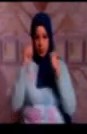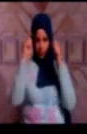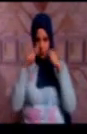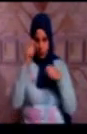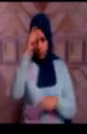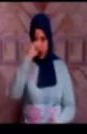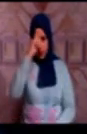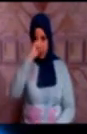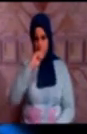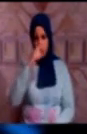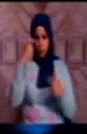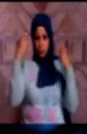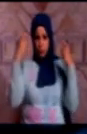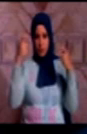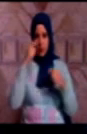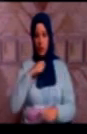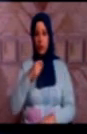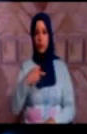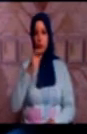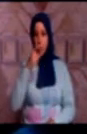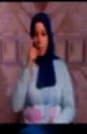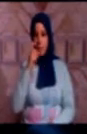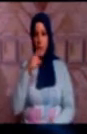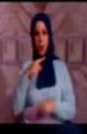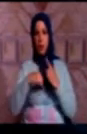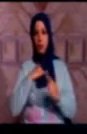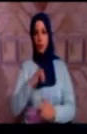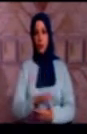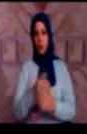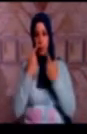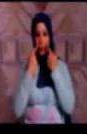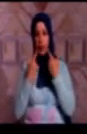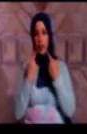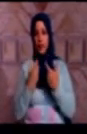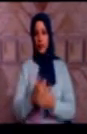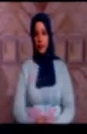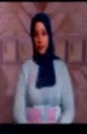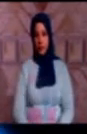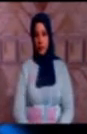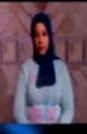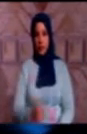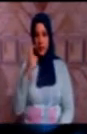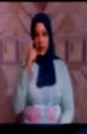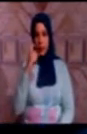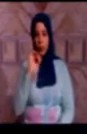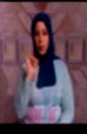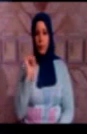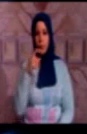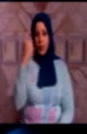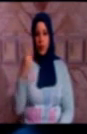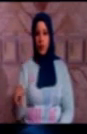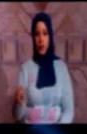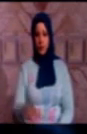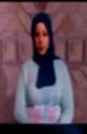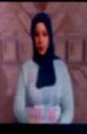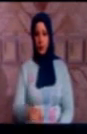شمسيه او اي شيء طول الوقت طبعا طبعا تناول قدر كبير من المرسبات والسوائل واهمهم الميه ازازه الميه تبقى